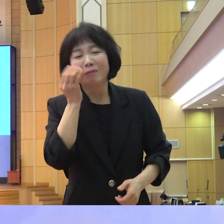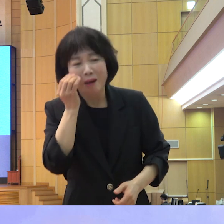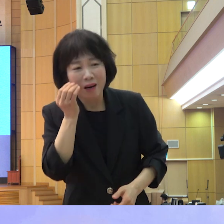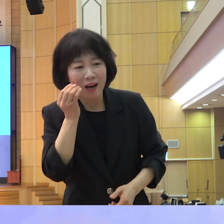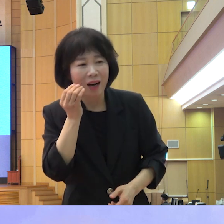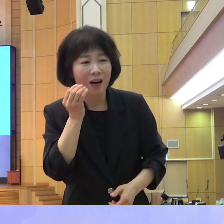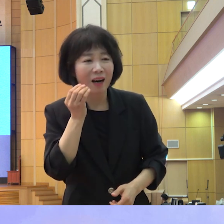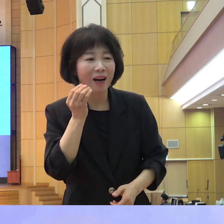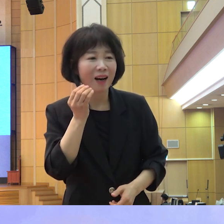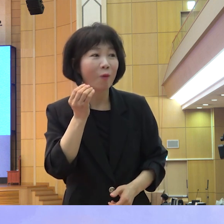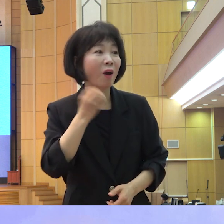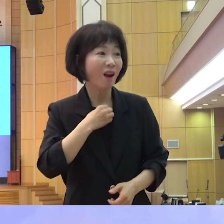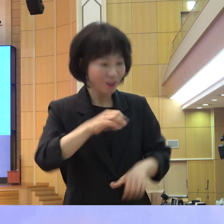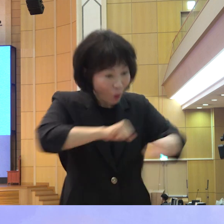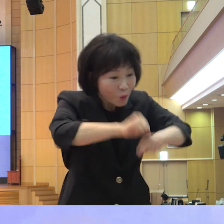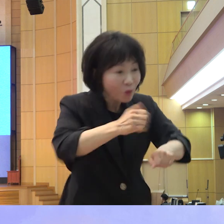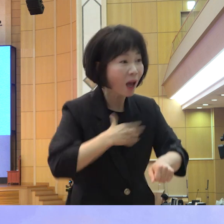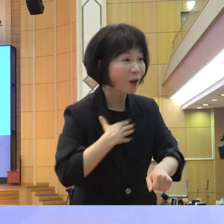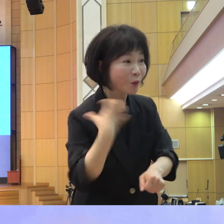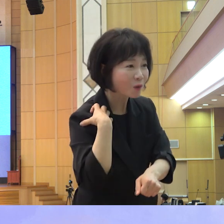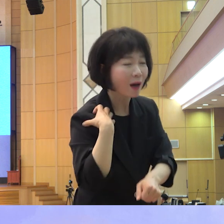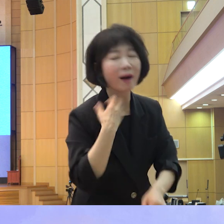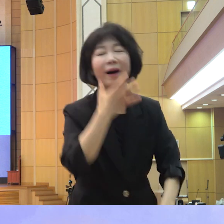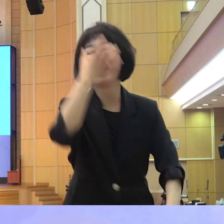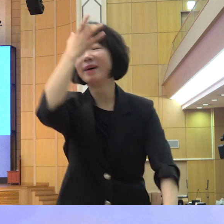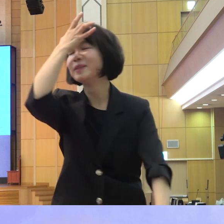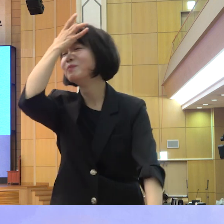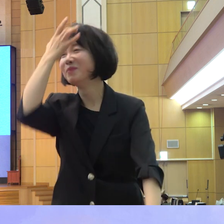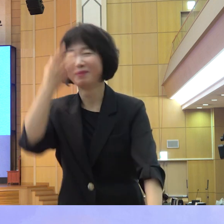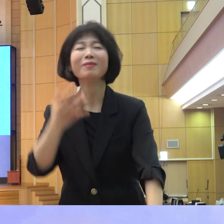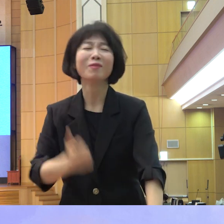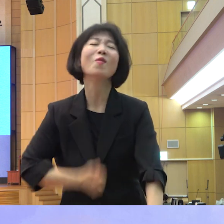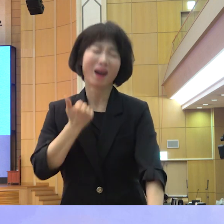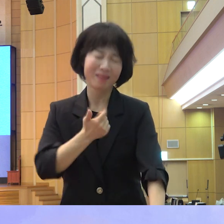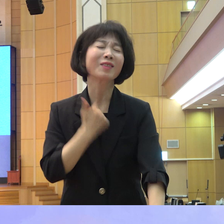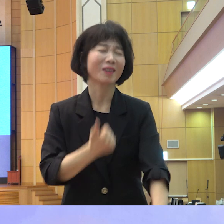선유라, 은유라 미안해. 아빠가 다음부터 안 그럴게요.